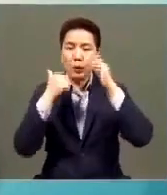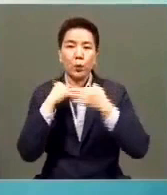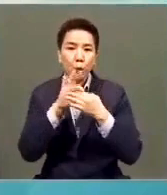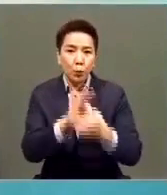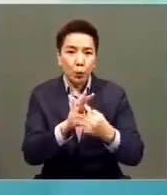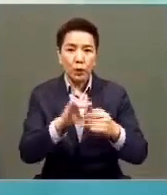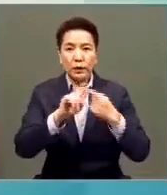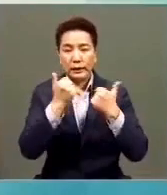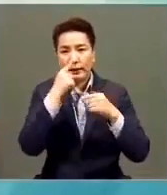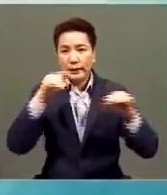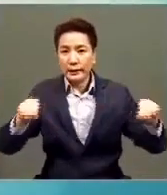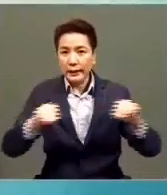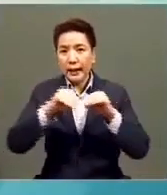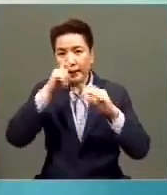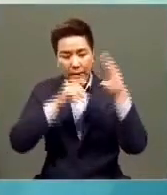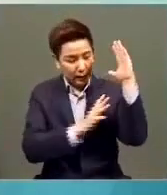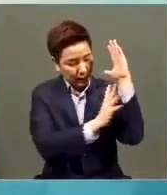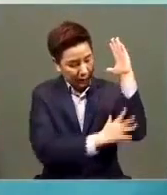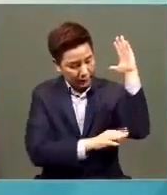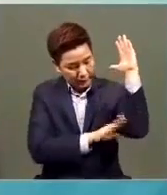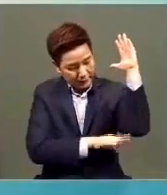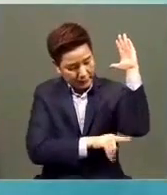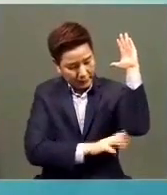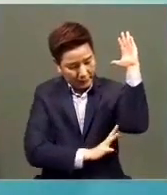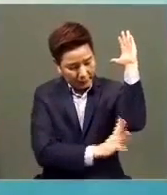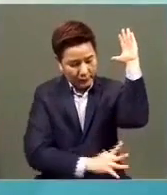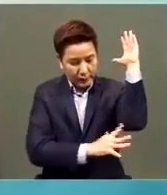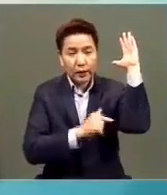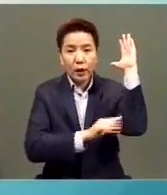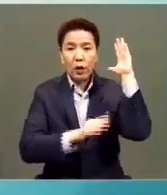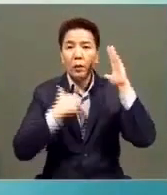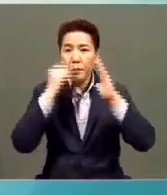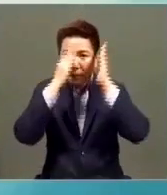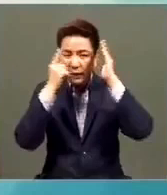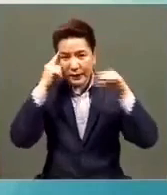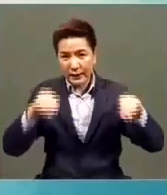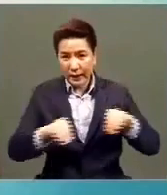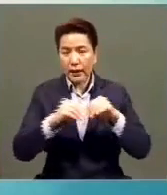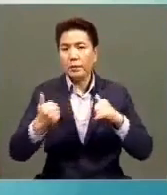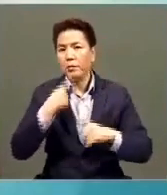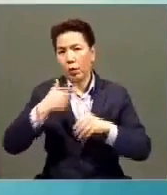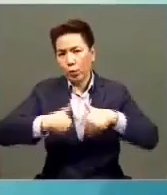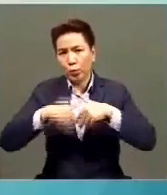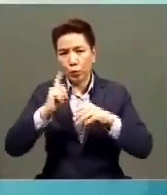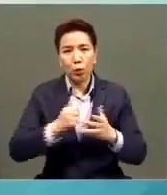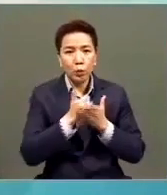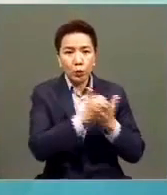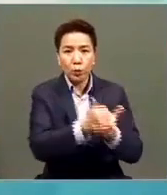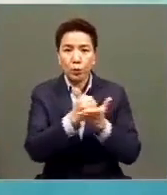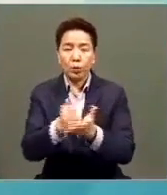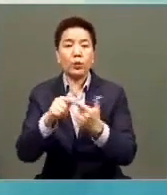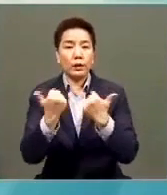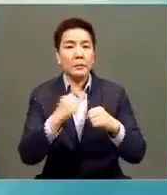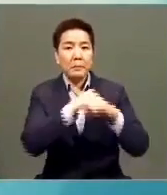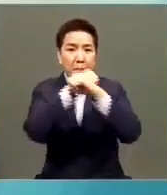ำคัญก็คือติดกับชายแดนไทยทางด้านภาคใต้นะคะท่านอาจารย์ทวีสินก็ย้ำเสมอเลยว่าชุมชนต้องมีส่วนร่วมนะคะในการเฝ้